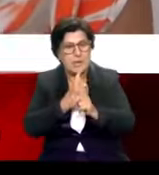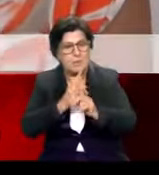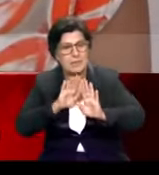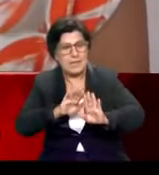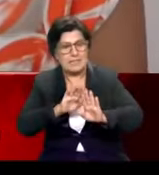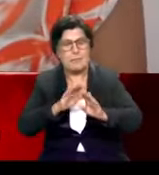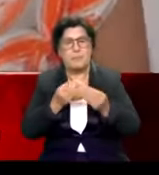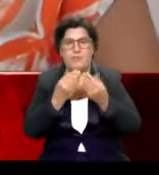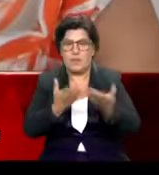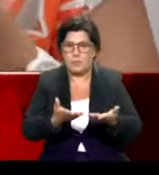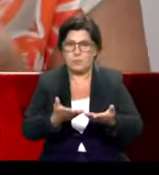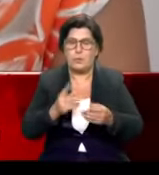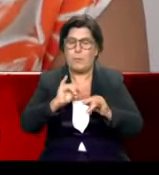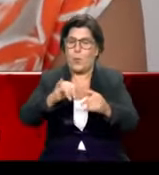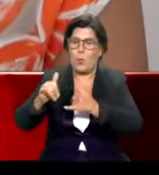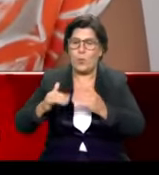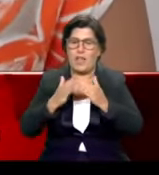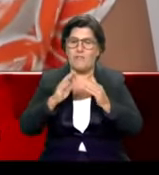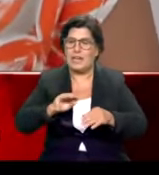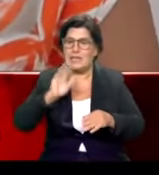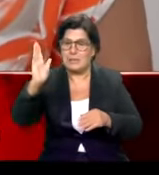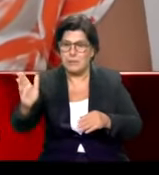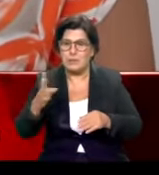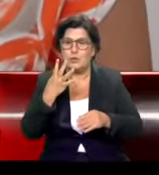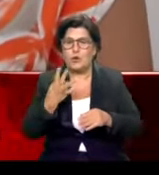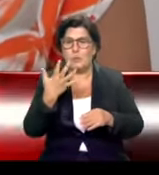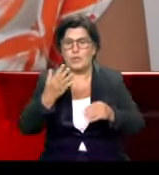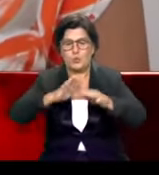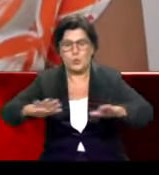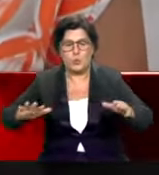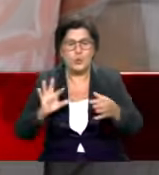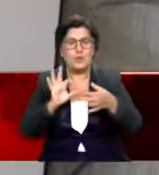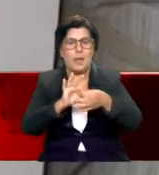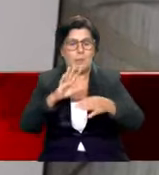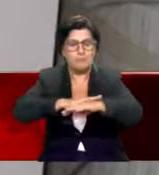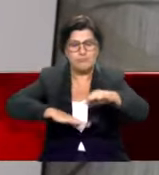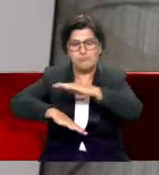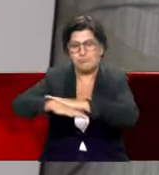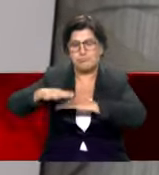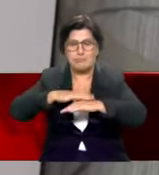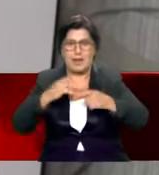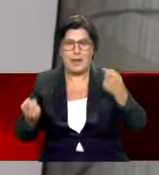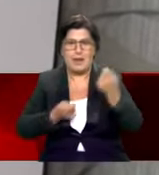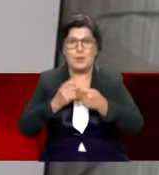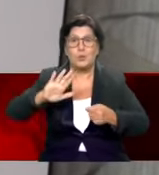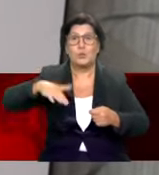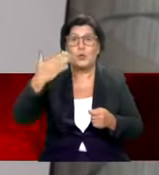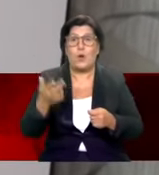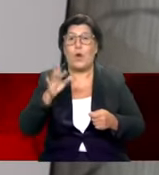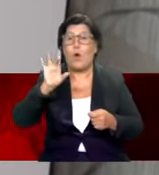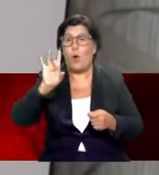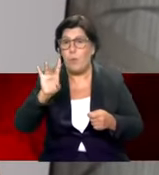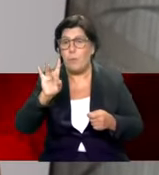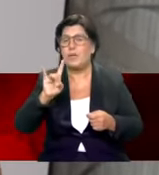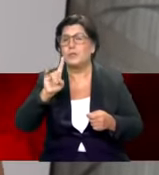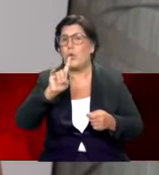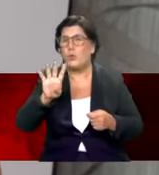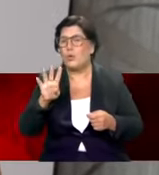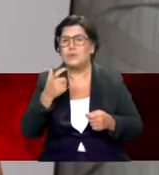destekler önerebilir oyun evine gitmek 4 çocukla temas etmek sonrasında 1520 çocuğun olduğu okulların